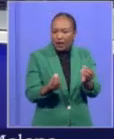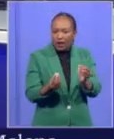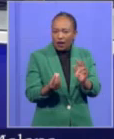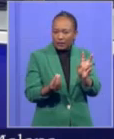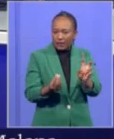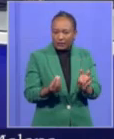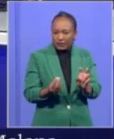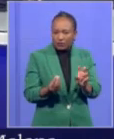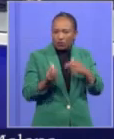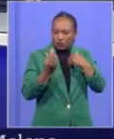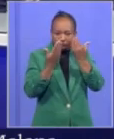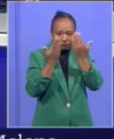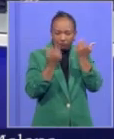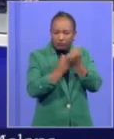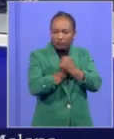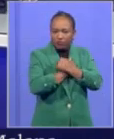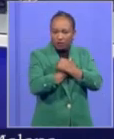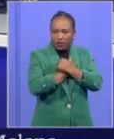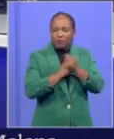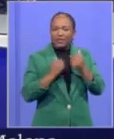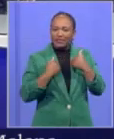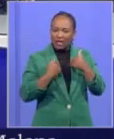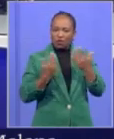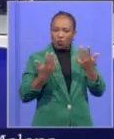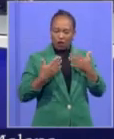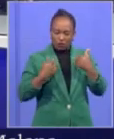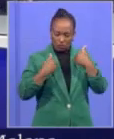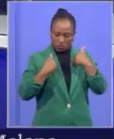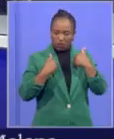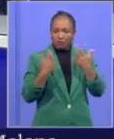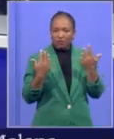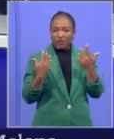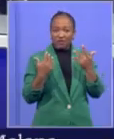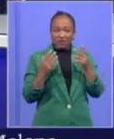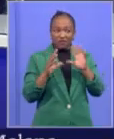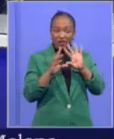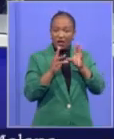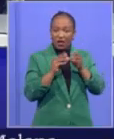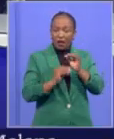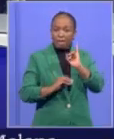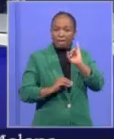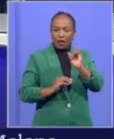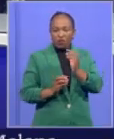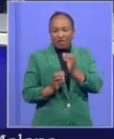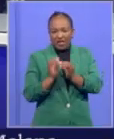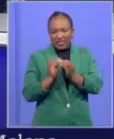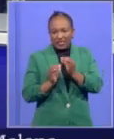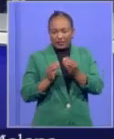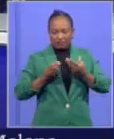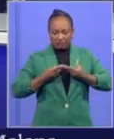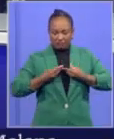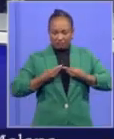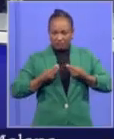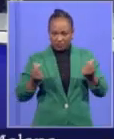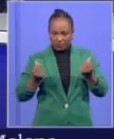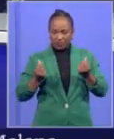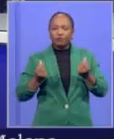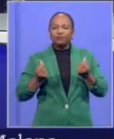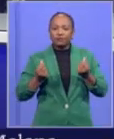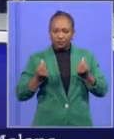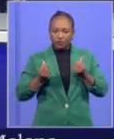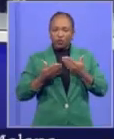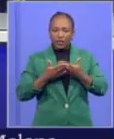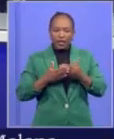so e tshwanetse gore le batsadi e starte ka rona mo e leng gore dilo ga di a tsamaya sentle re lokise re fole gore re tle re kgone go